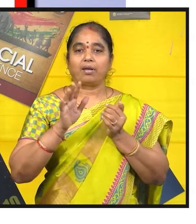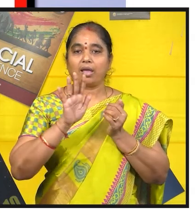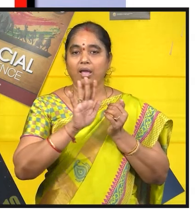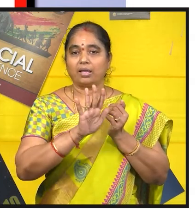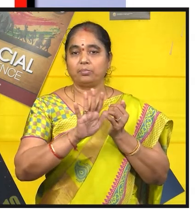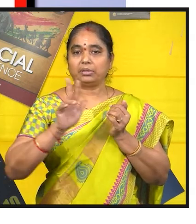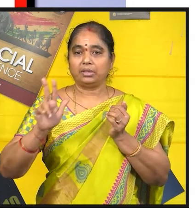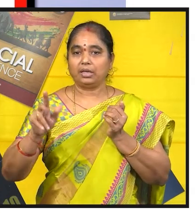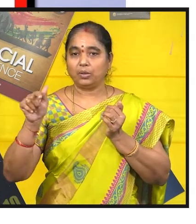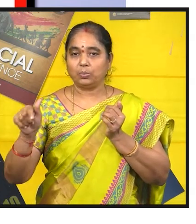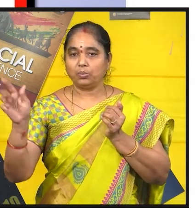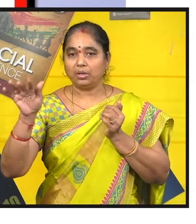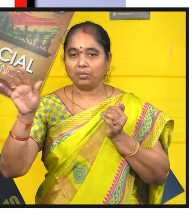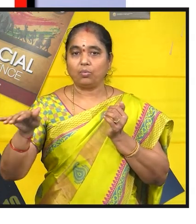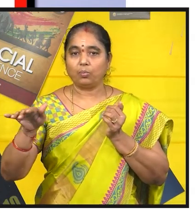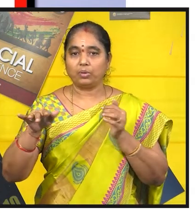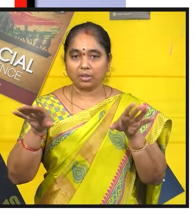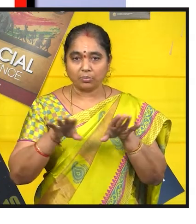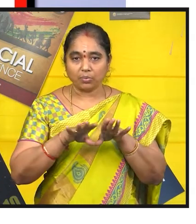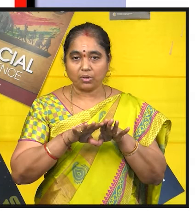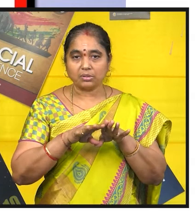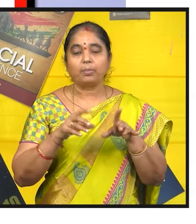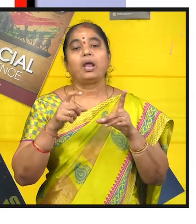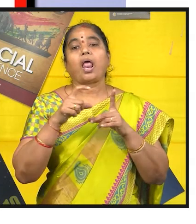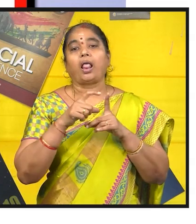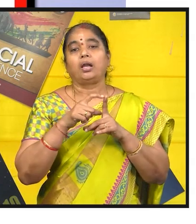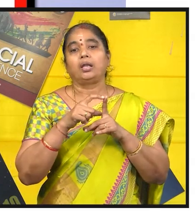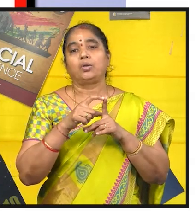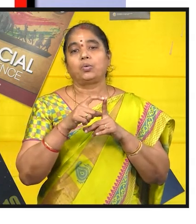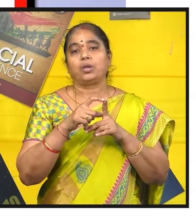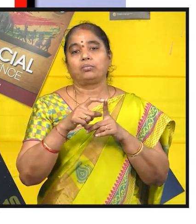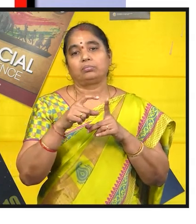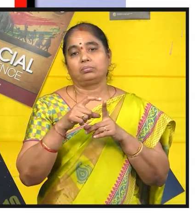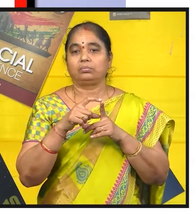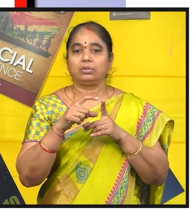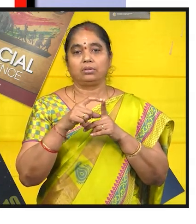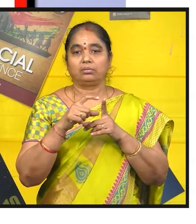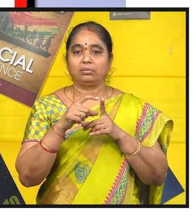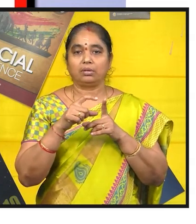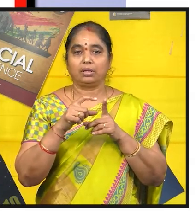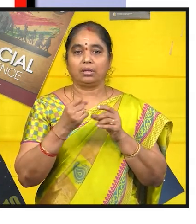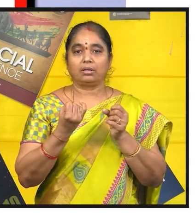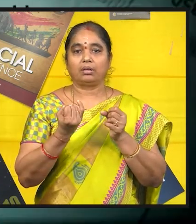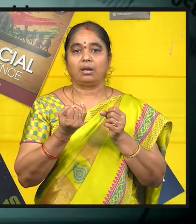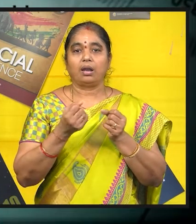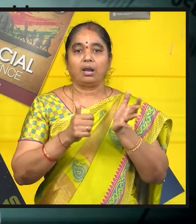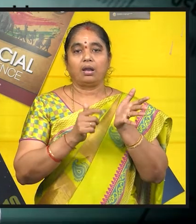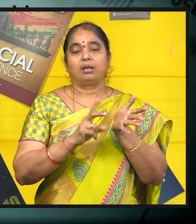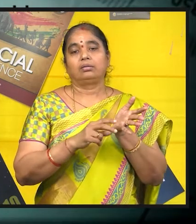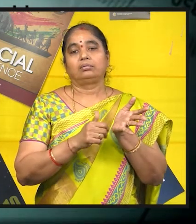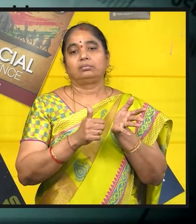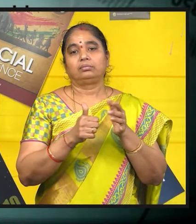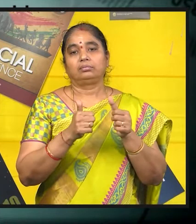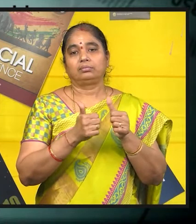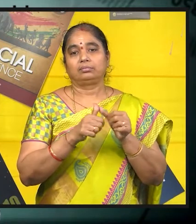58.9. அதே போல் டெலூரியம், அயோடின் இவைகளினுடைய அணு நிறைகள் அனைத்தையுமே சரியாக நம்மளால் வைக்க முடிகிறது.